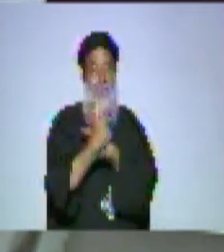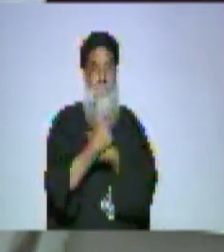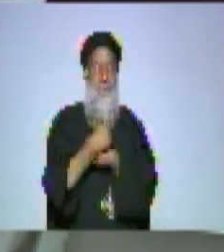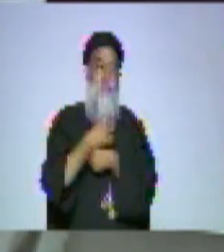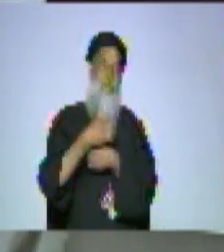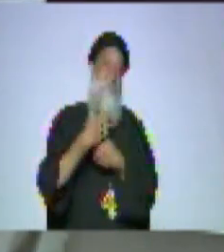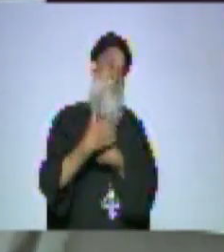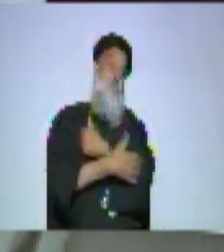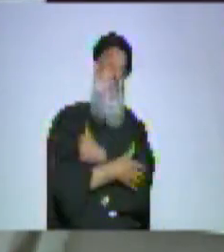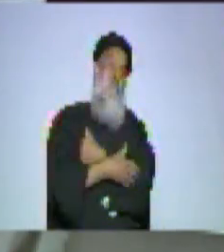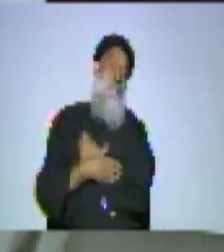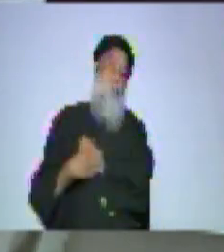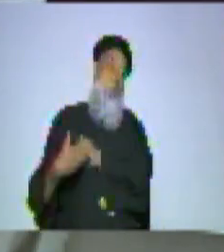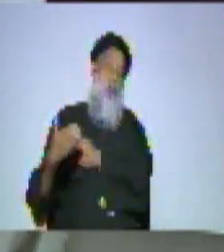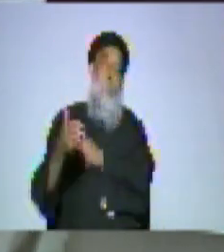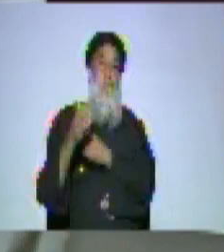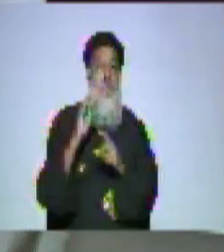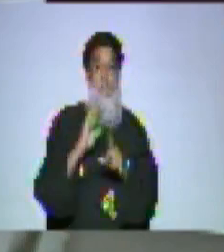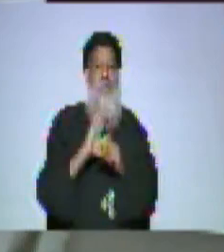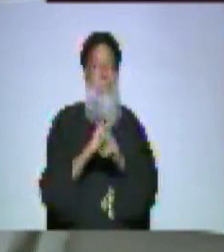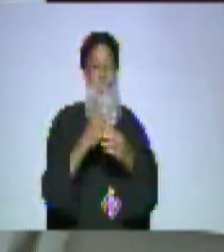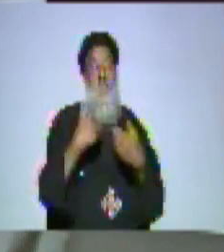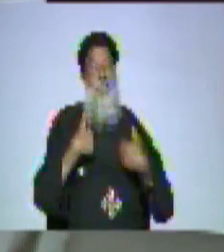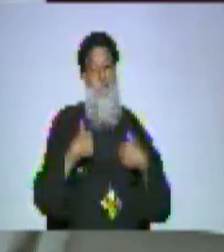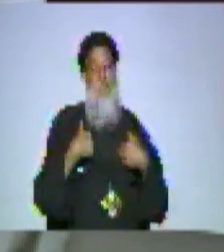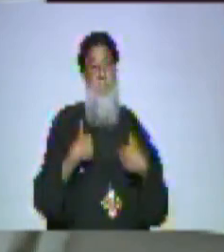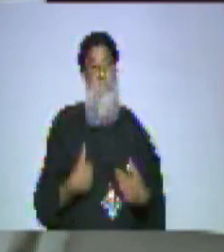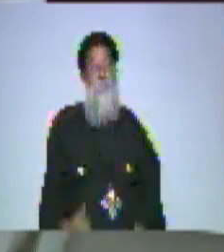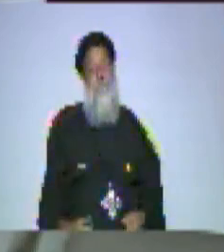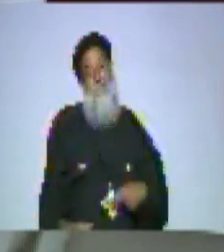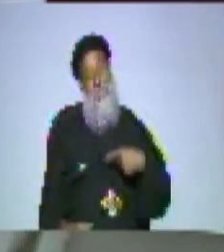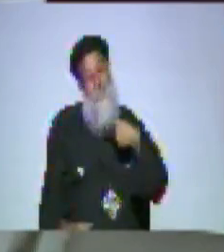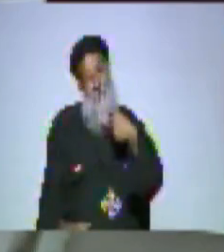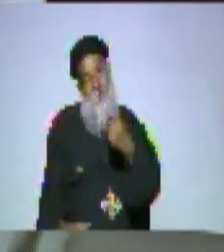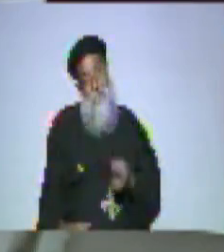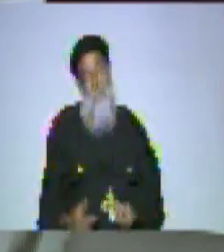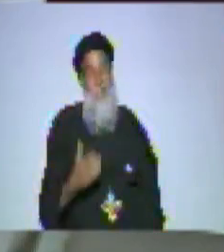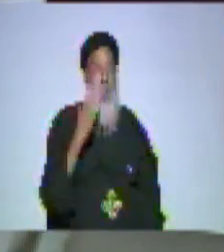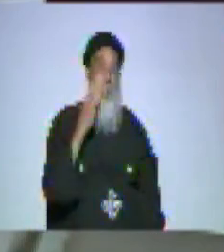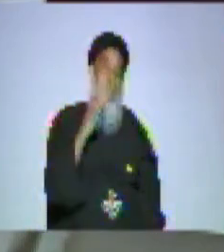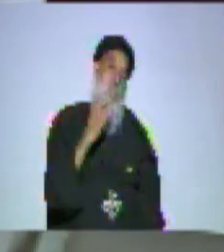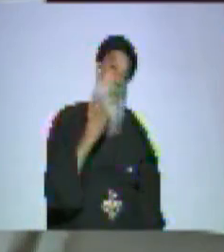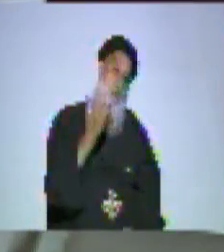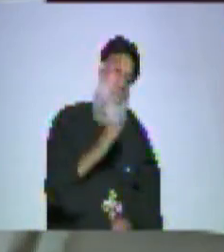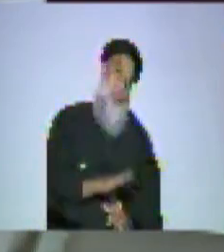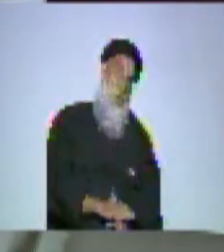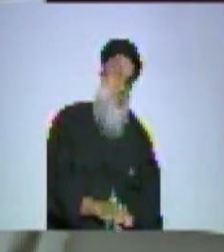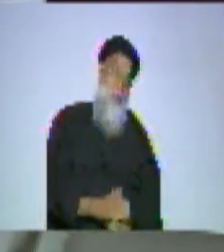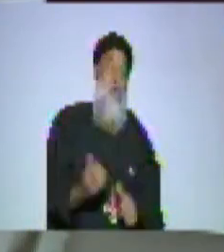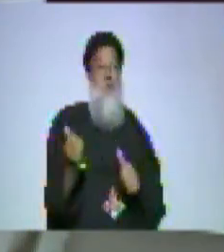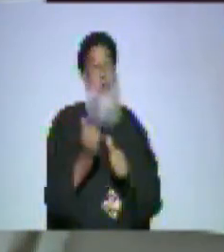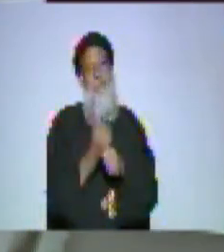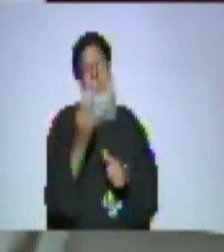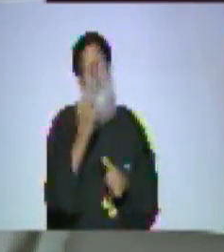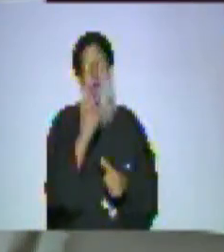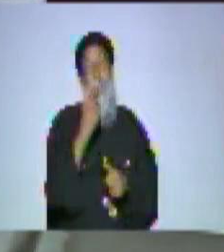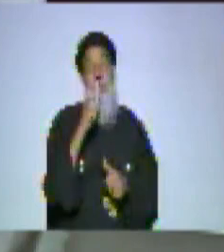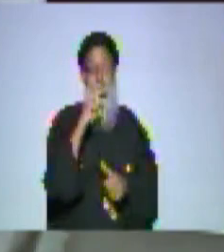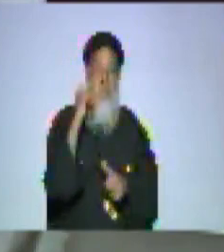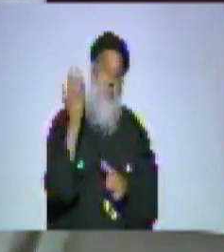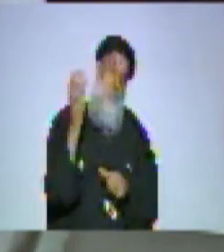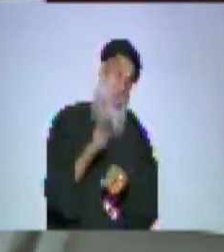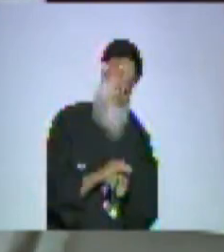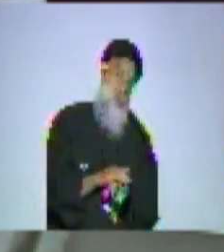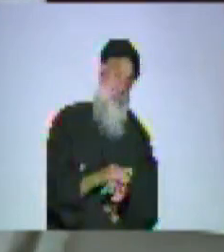الفقير شفيع لينا وهكذا الارمله واليتيم والضيف يبقوا يشوف